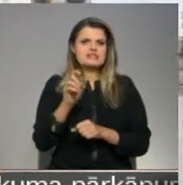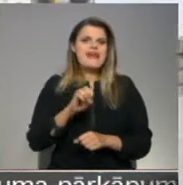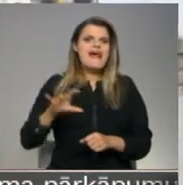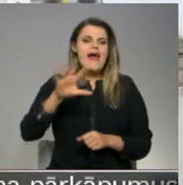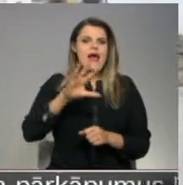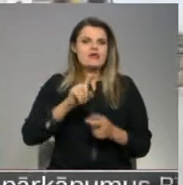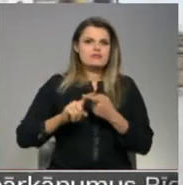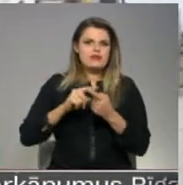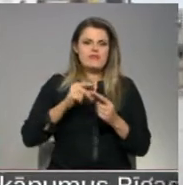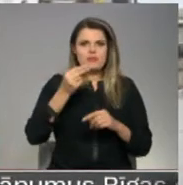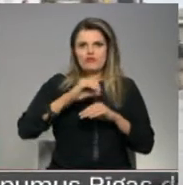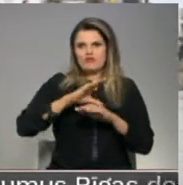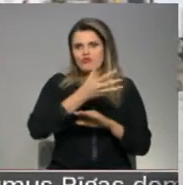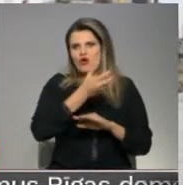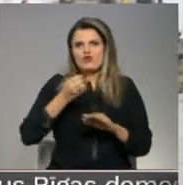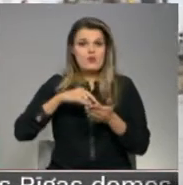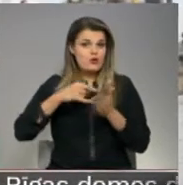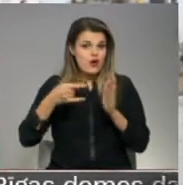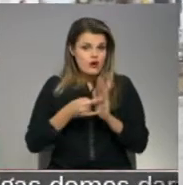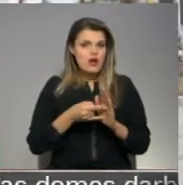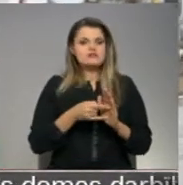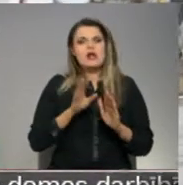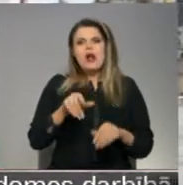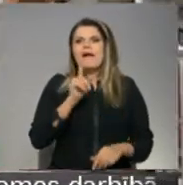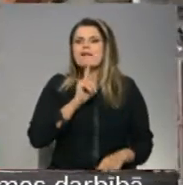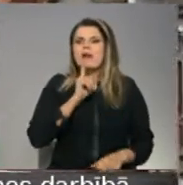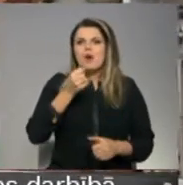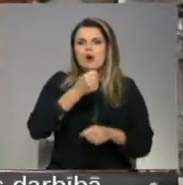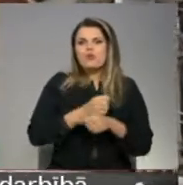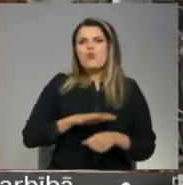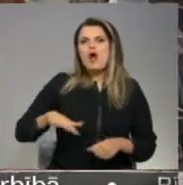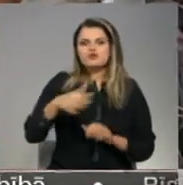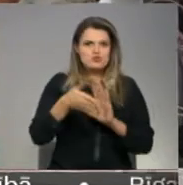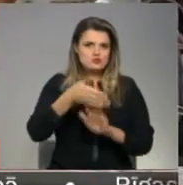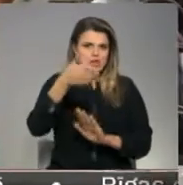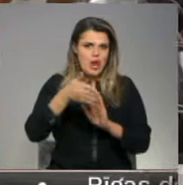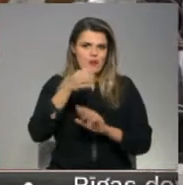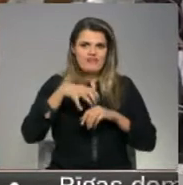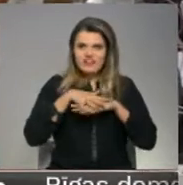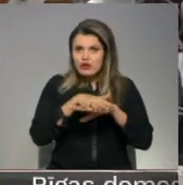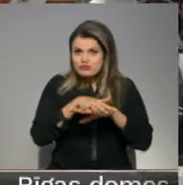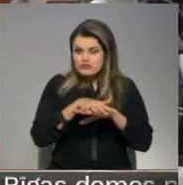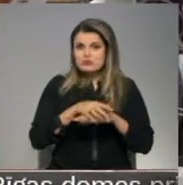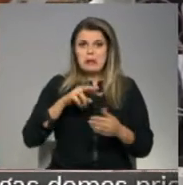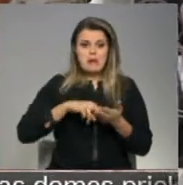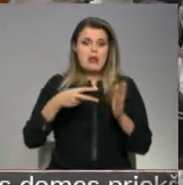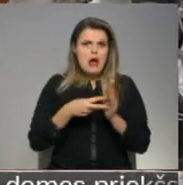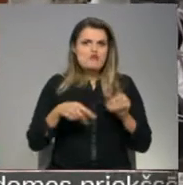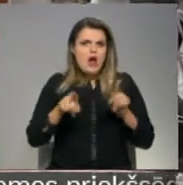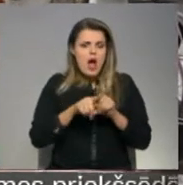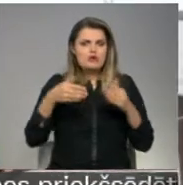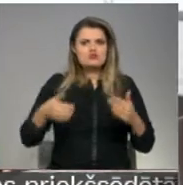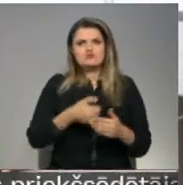Savienības kohēzijas fonda atbalstītā projekta Liepājas ostas ūdens infrastruktūras uzlabošana. Vēl šogad plānots pārbūvēt